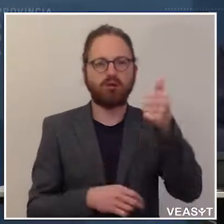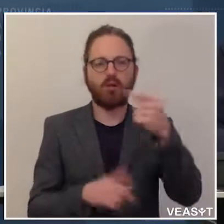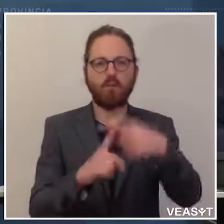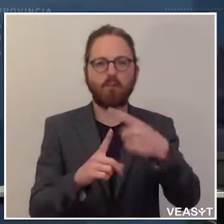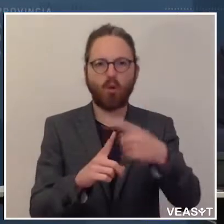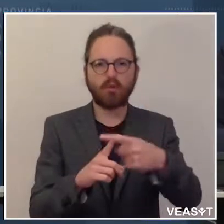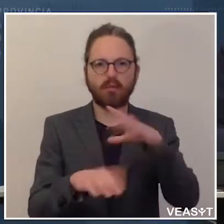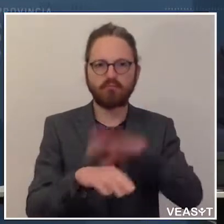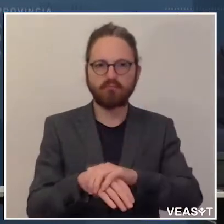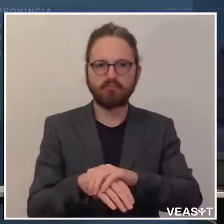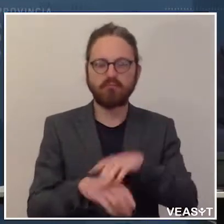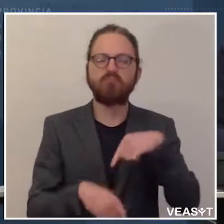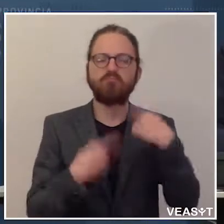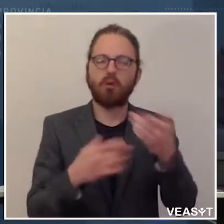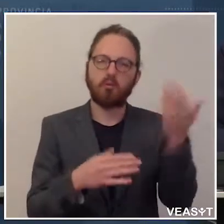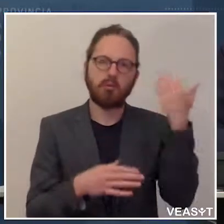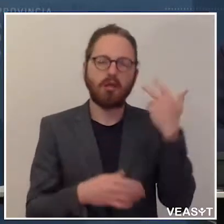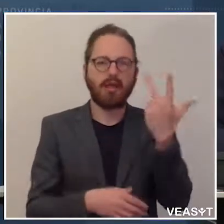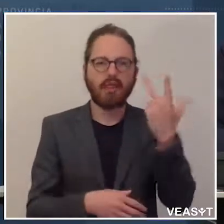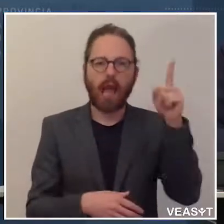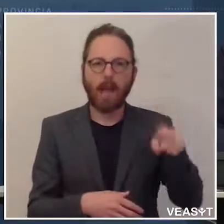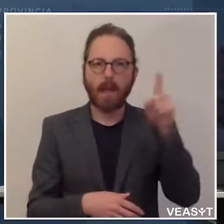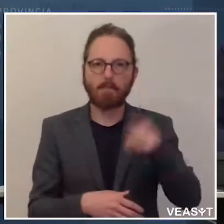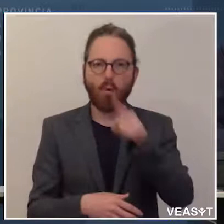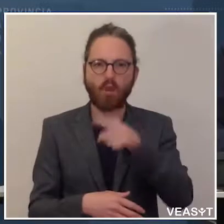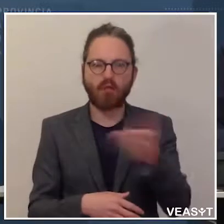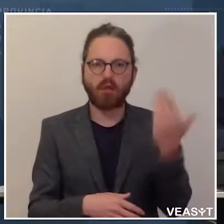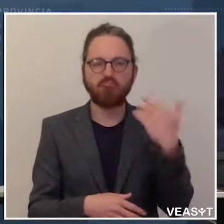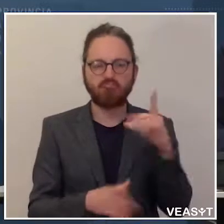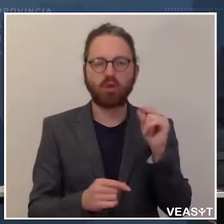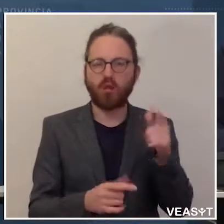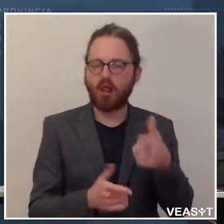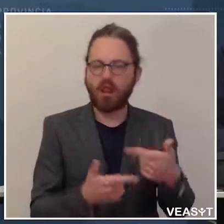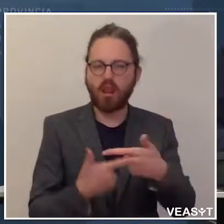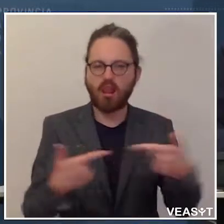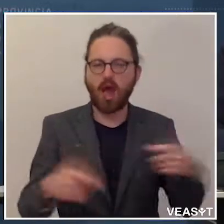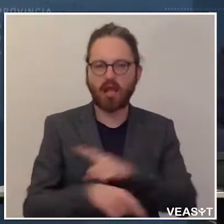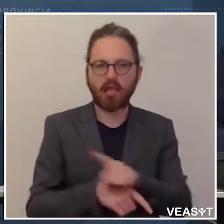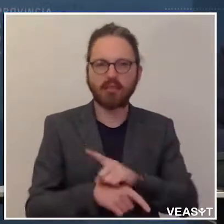in q3 monate e alla messa intensi